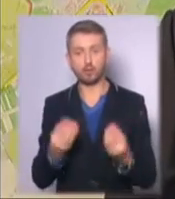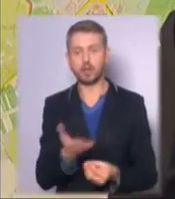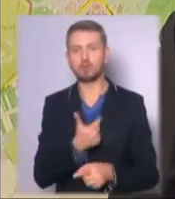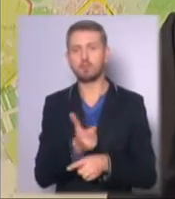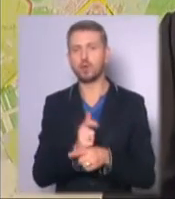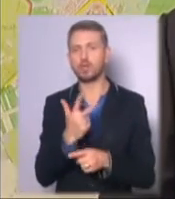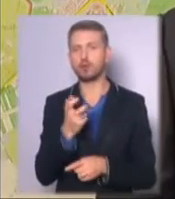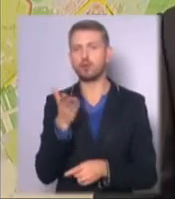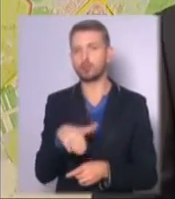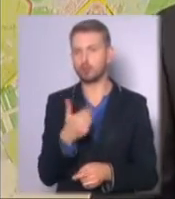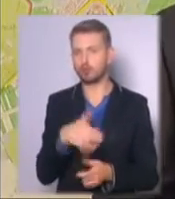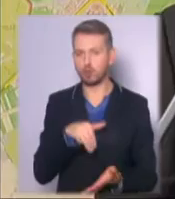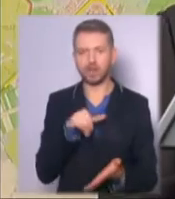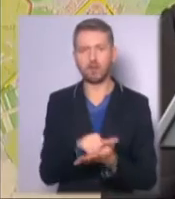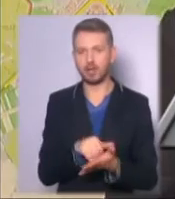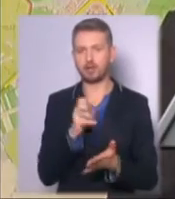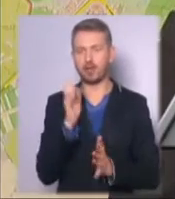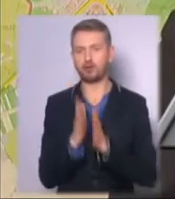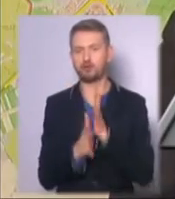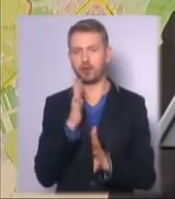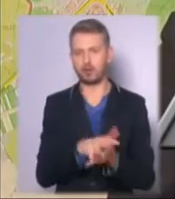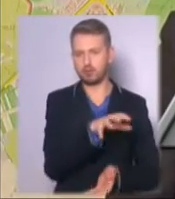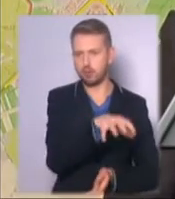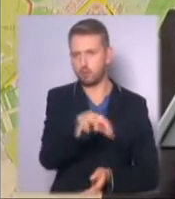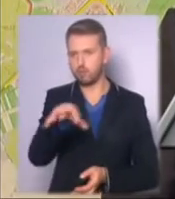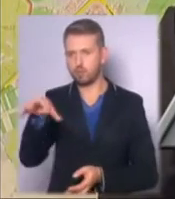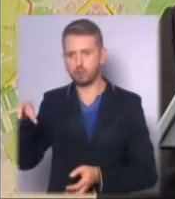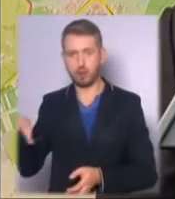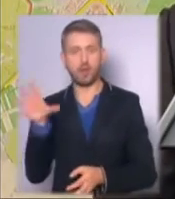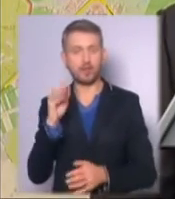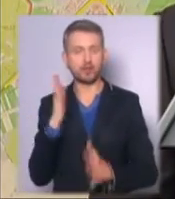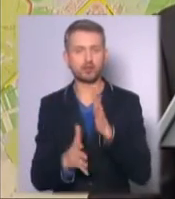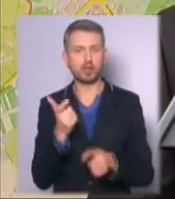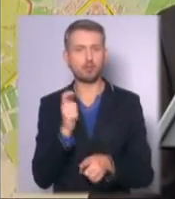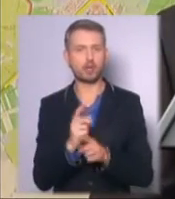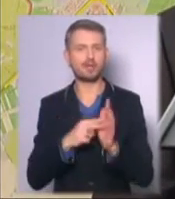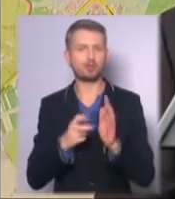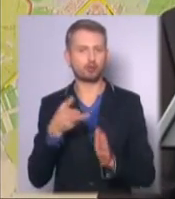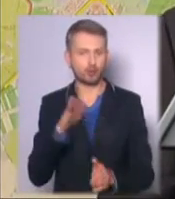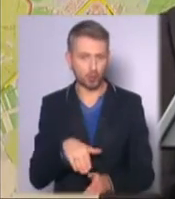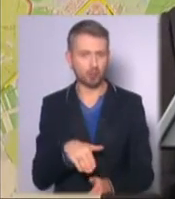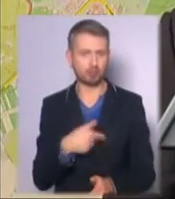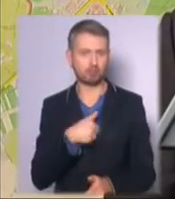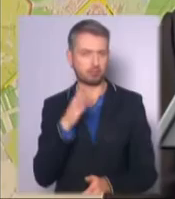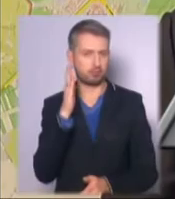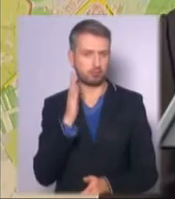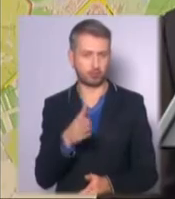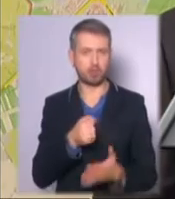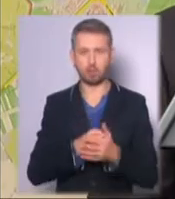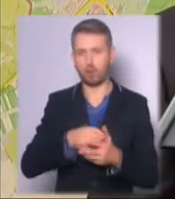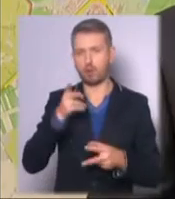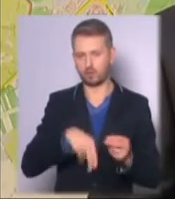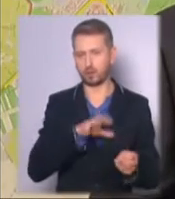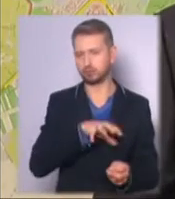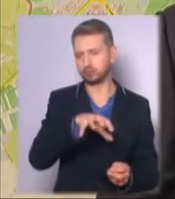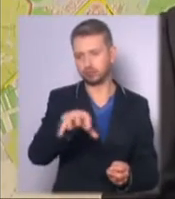300 штук вже встановили на Хрещатики. Весь Хрещатик – це більше 700 штук. Ми, в принципі, дійдемо до кінця і